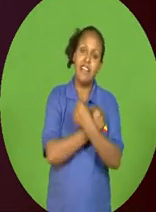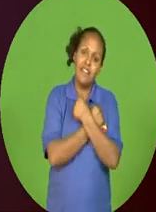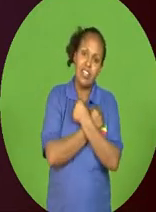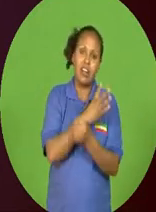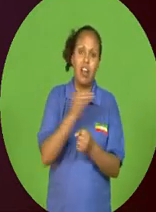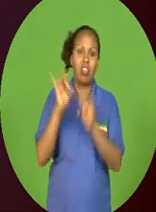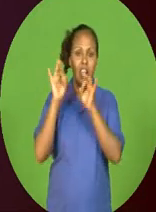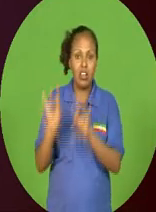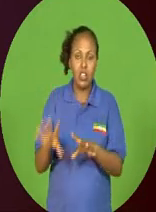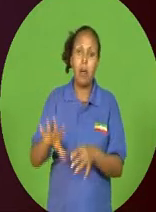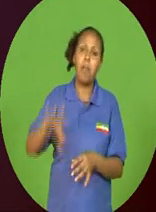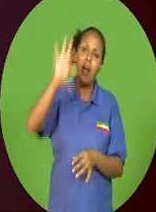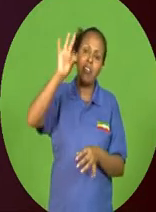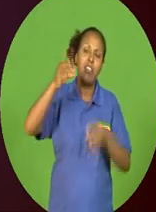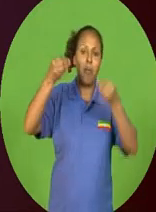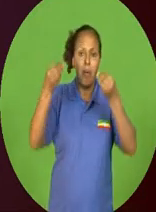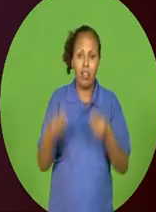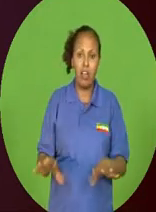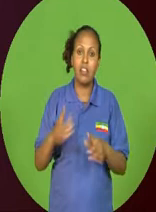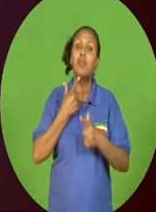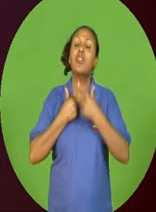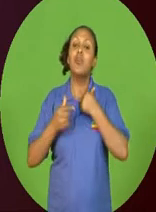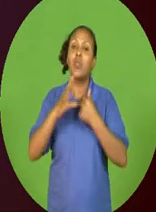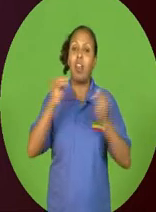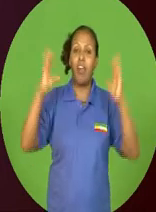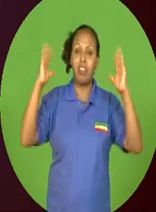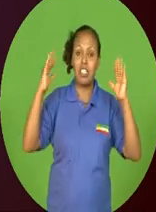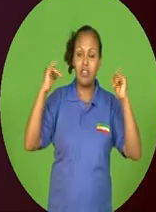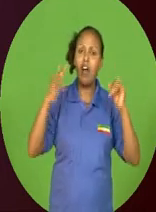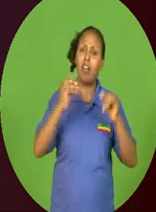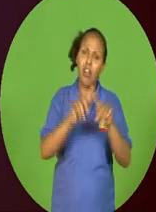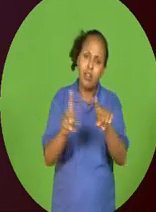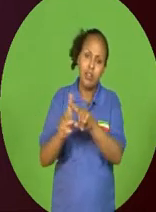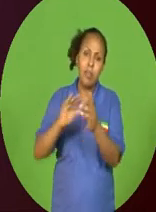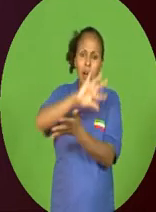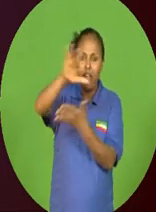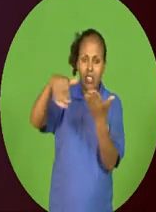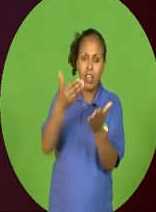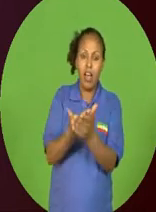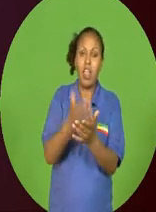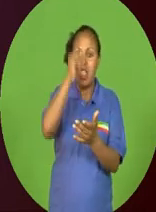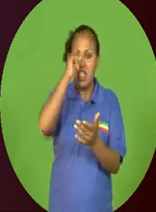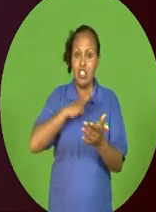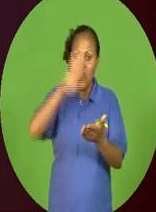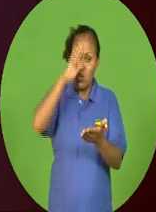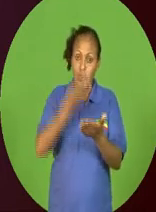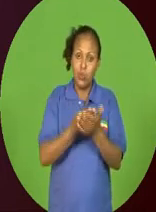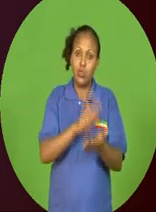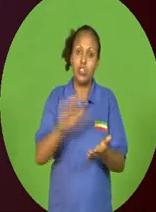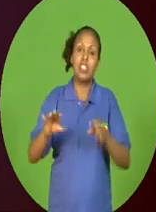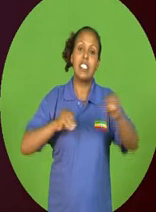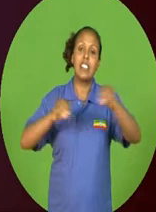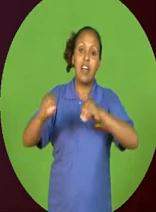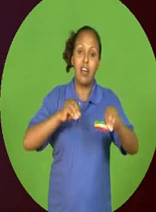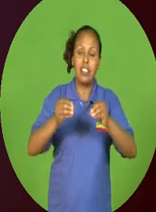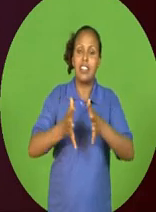ሐዘን፣ ፍቅርና ጥላቻ፣ ማግኘትና ማጣት፣ ምኞትና ተስፋ ወዘተ በአጠቃላይ የሰው